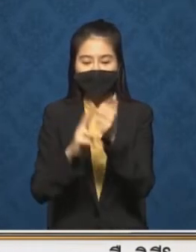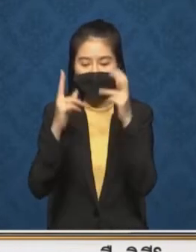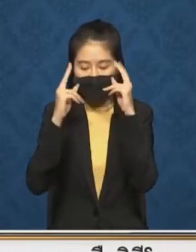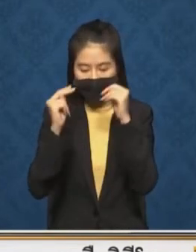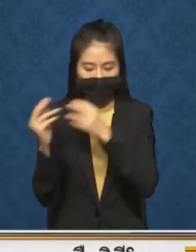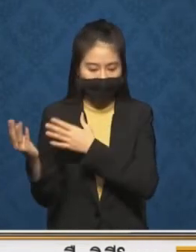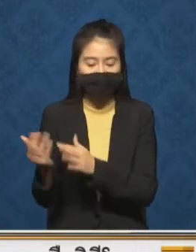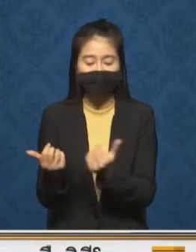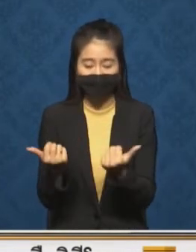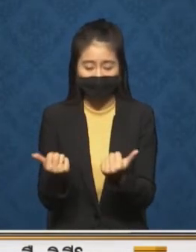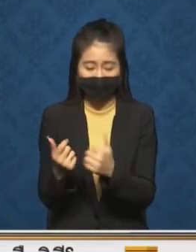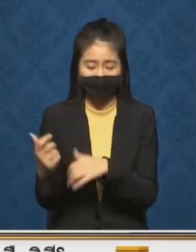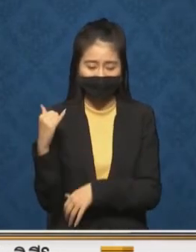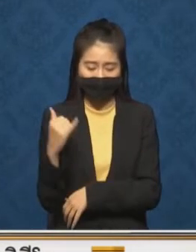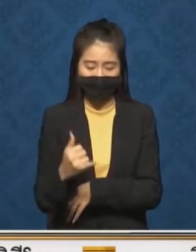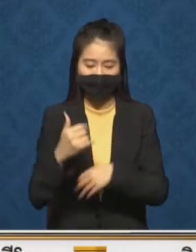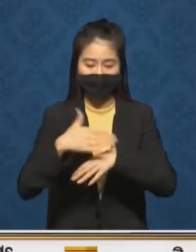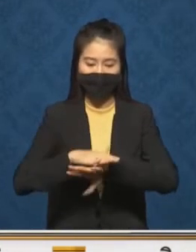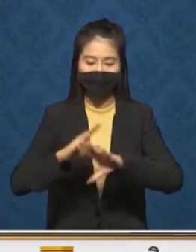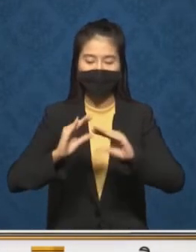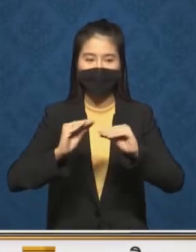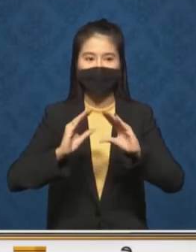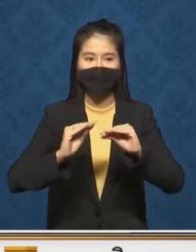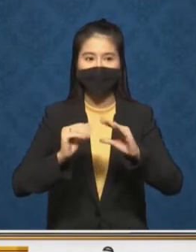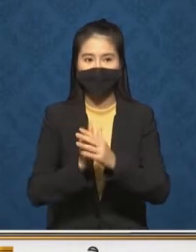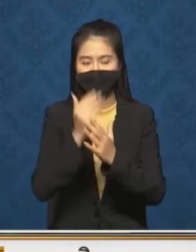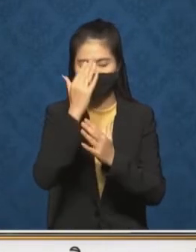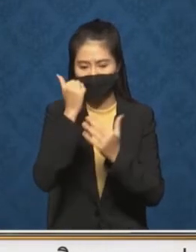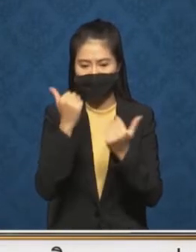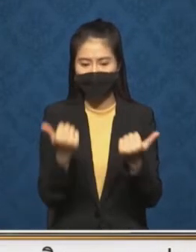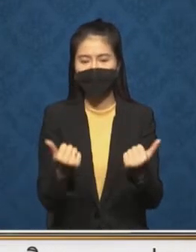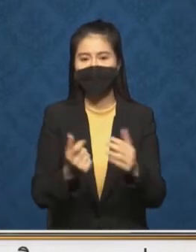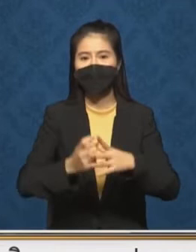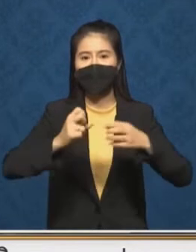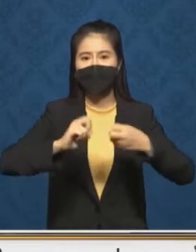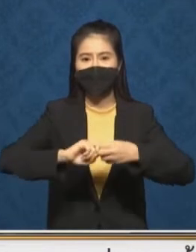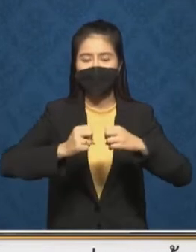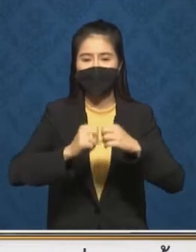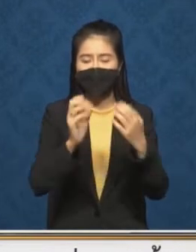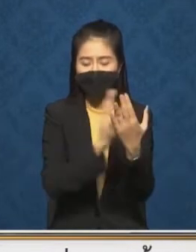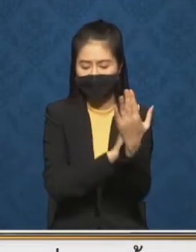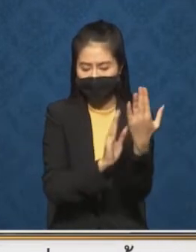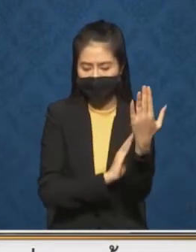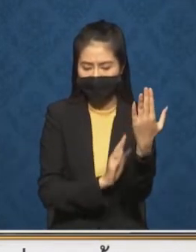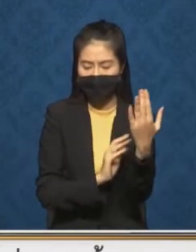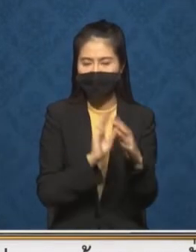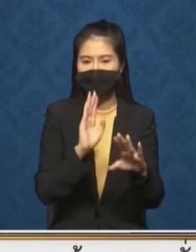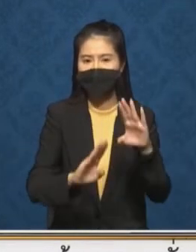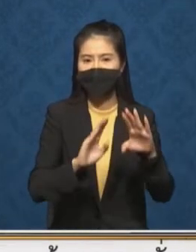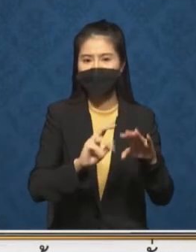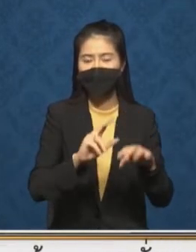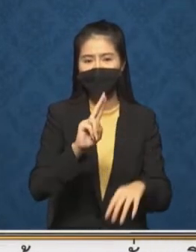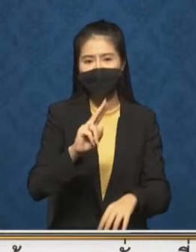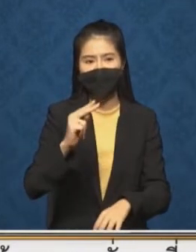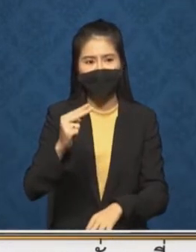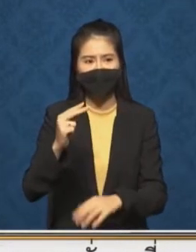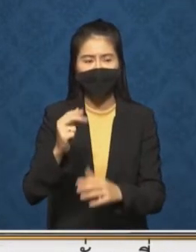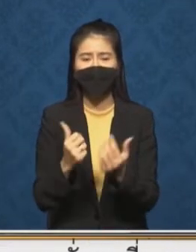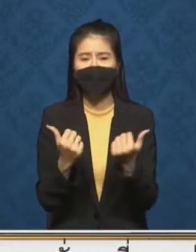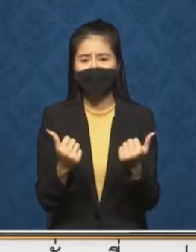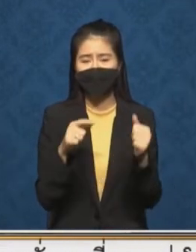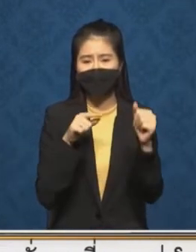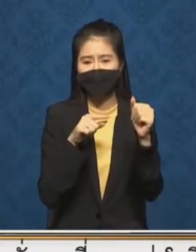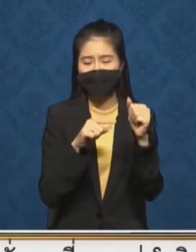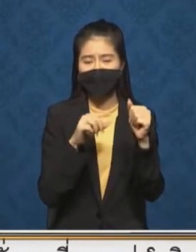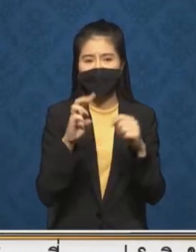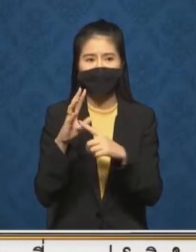s 00- 20 ขนเรื่ทกำลังเกิขึทวประเทศ นะวันนี้ 20,000 ขฐีที่โคราษวง้ำเขียว อั